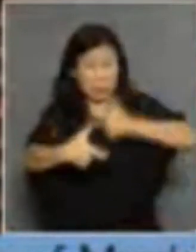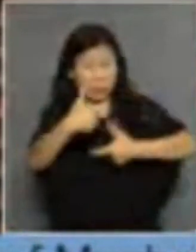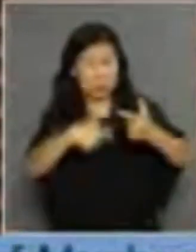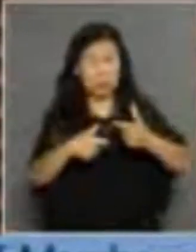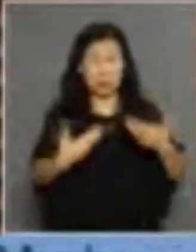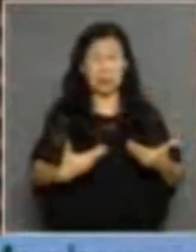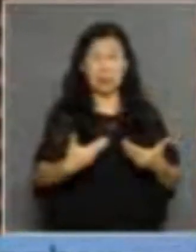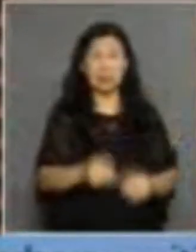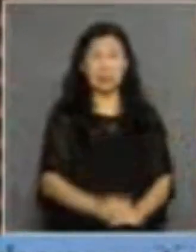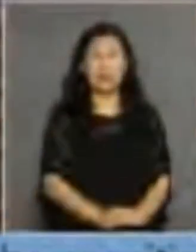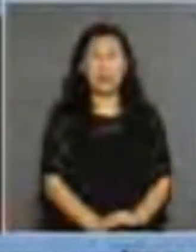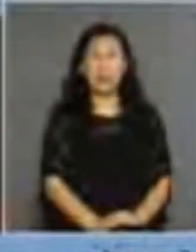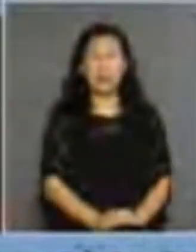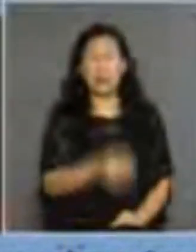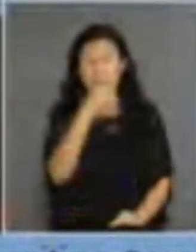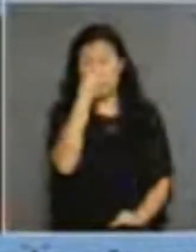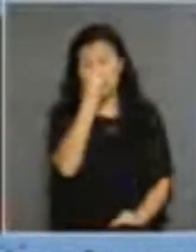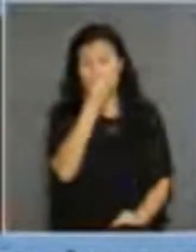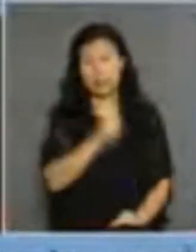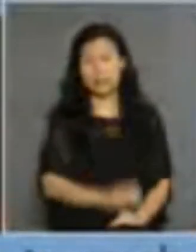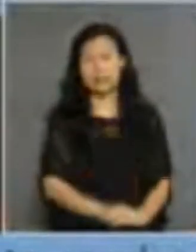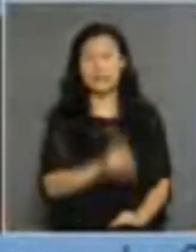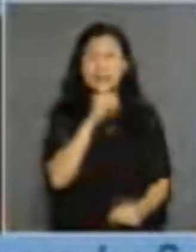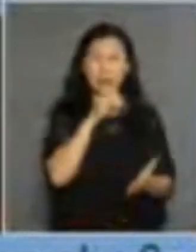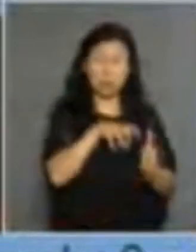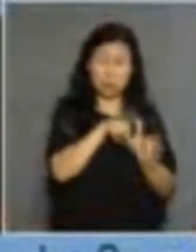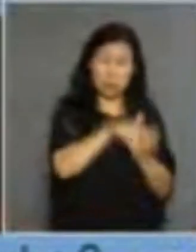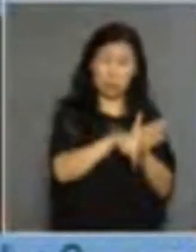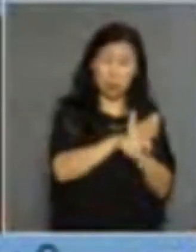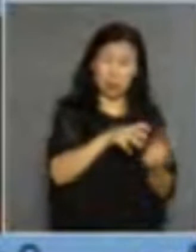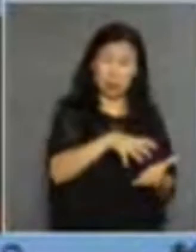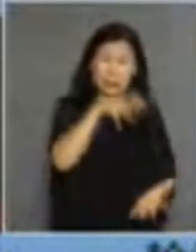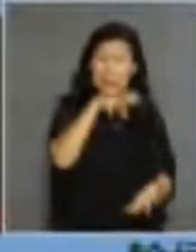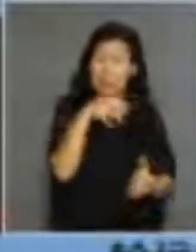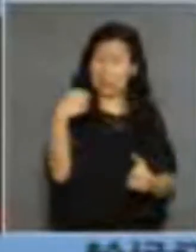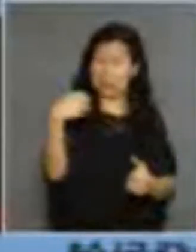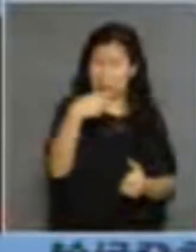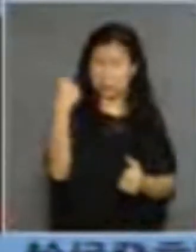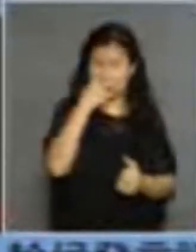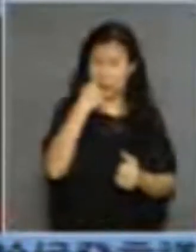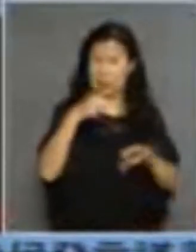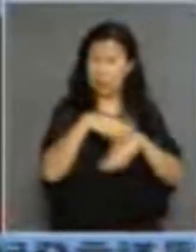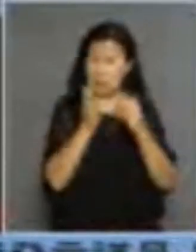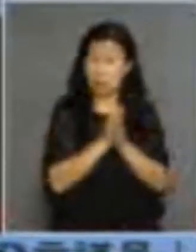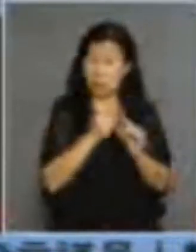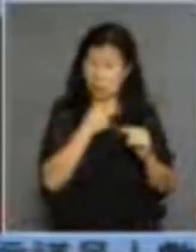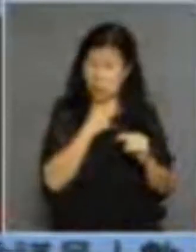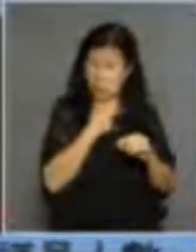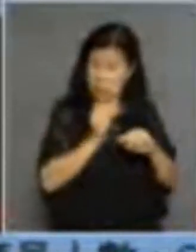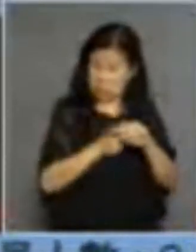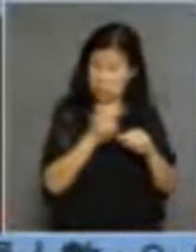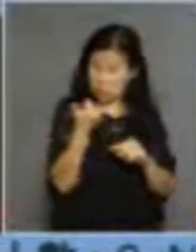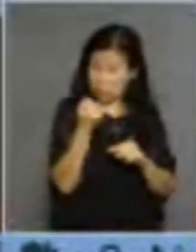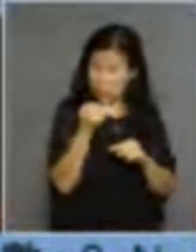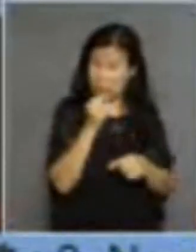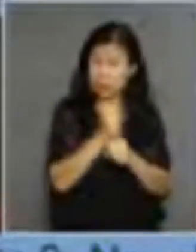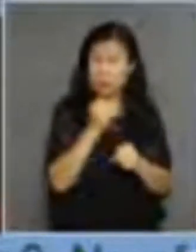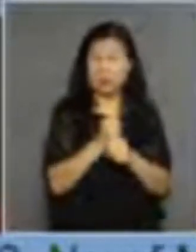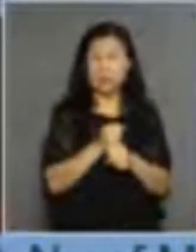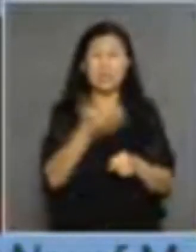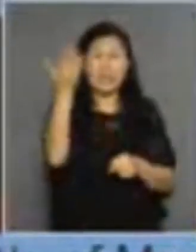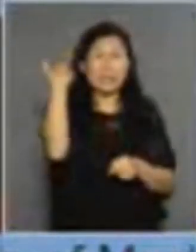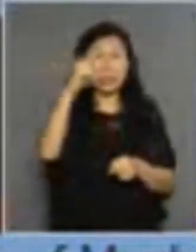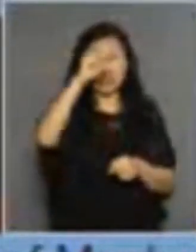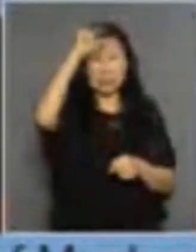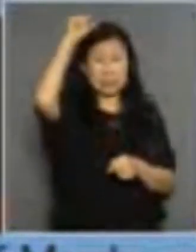國，即係嗰個有嘅錢同埋力量，需唔需要咁做？如果我哋要實現阿董伯伯嘅